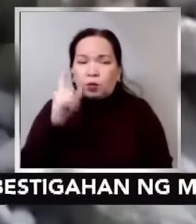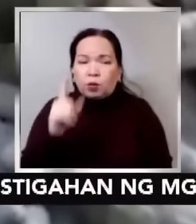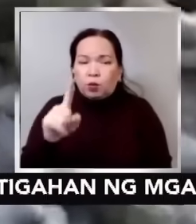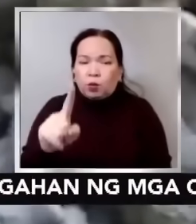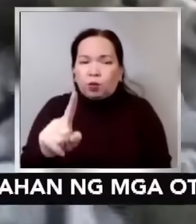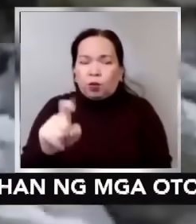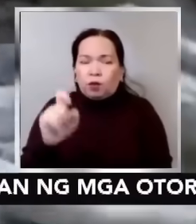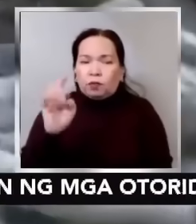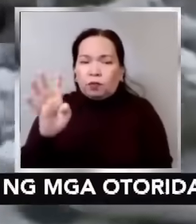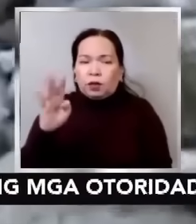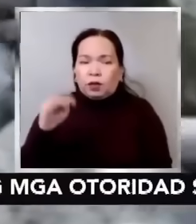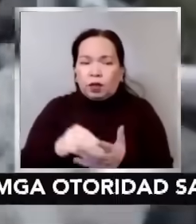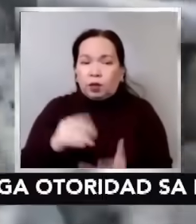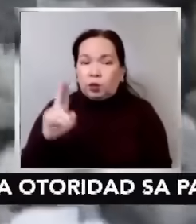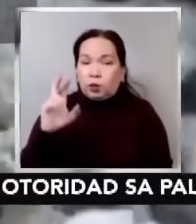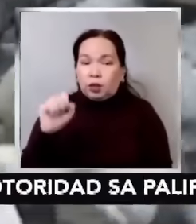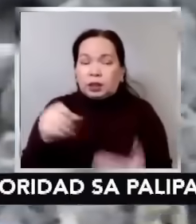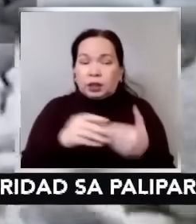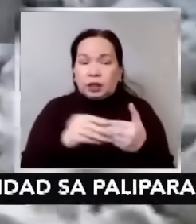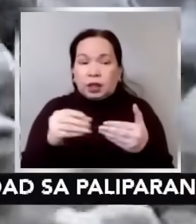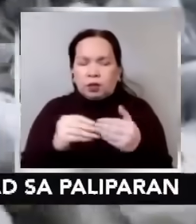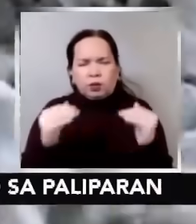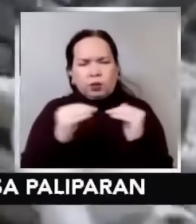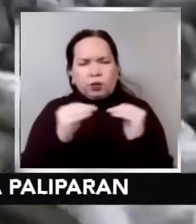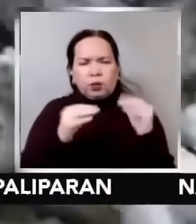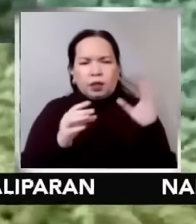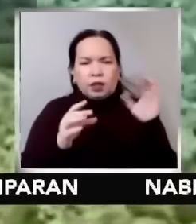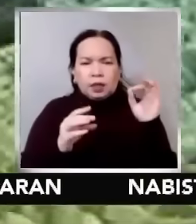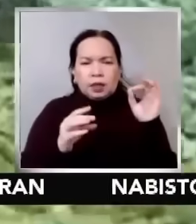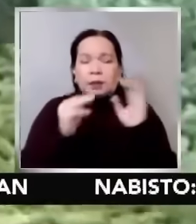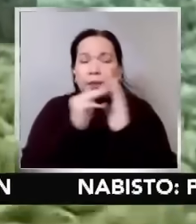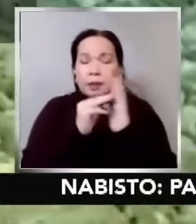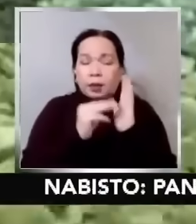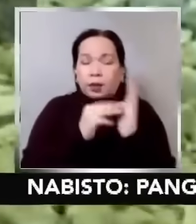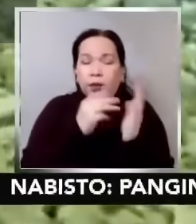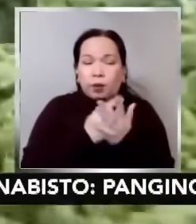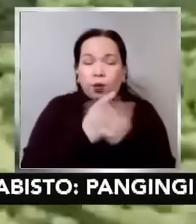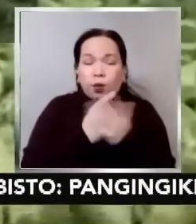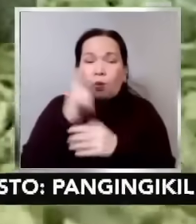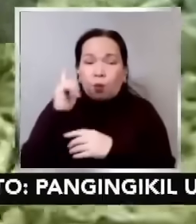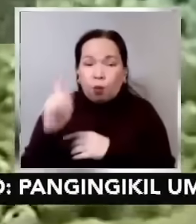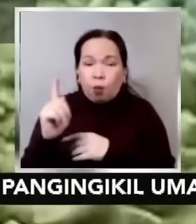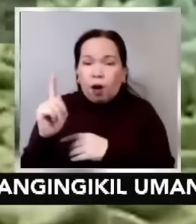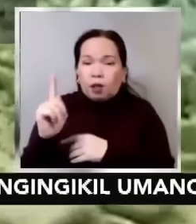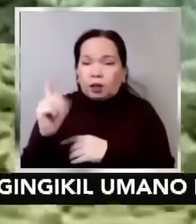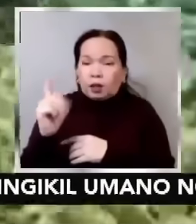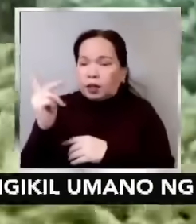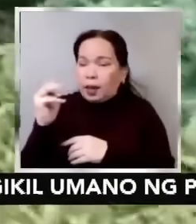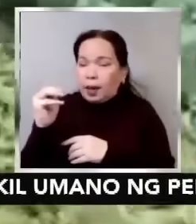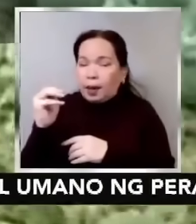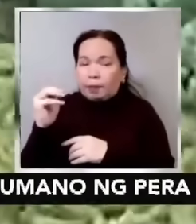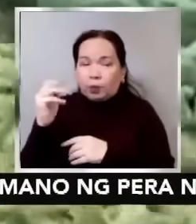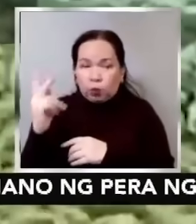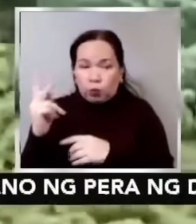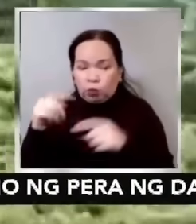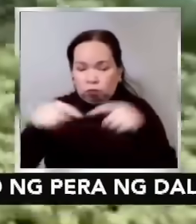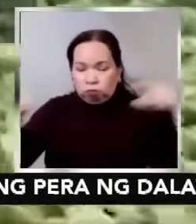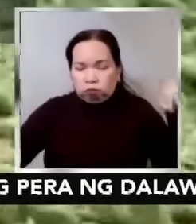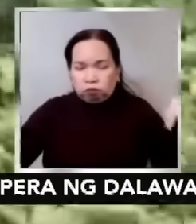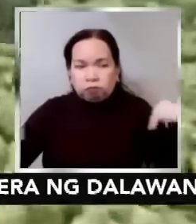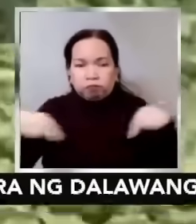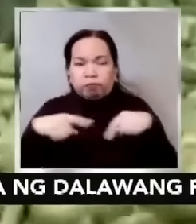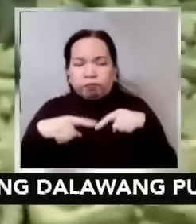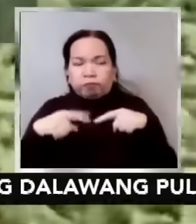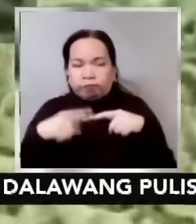$140,000 o halos 8 million pesos kada square kilometer ang halaga ng mga coral reefs sa Pilipinas base sa potensyal nito